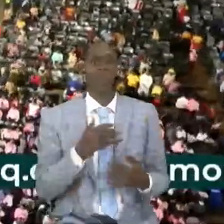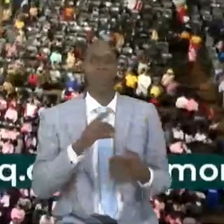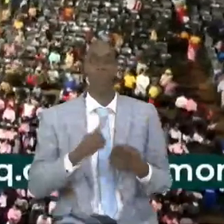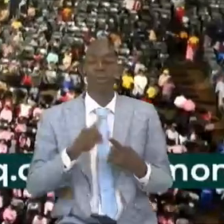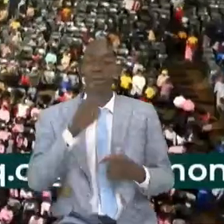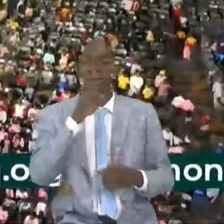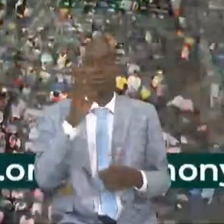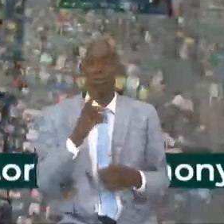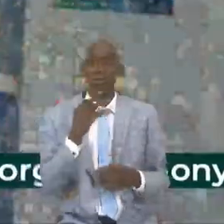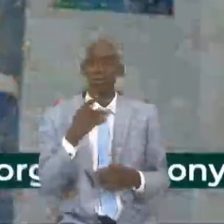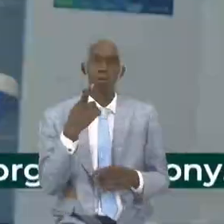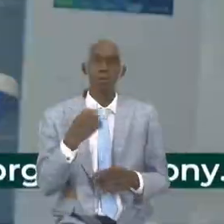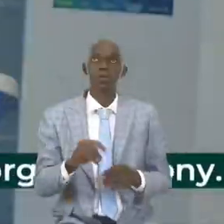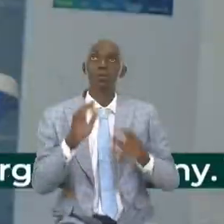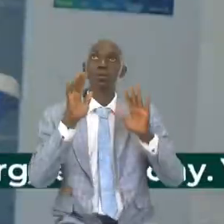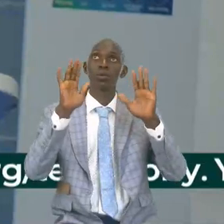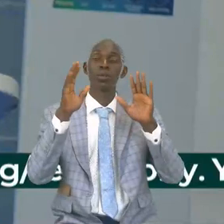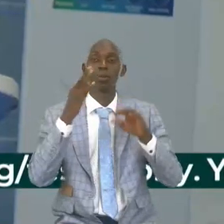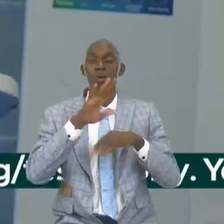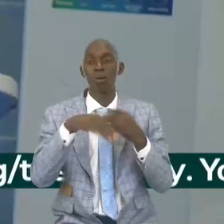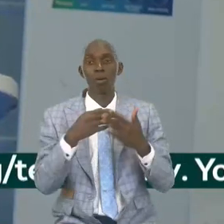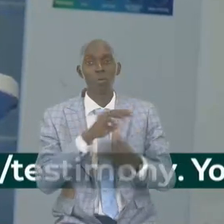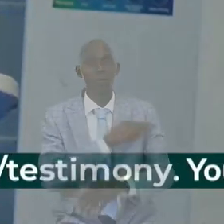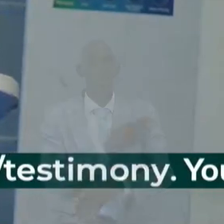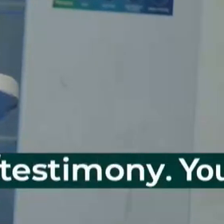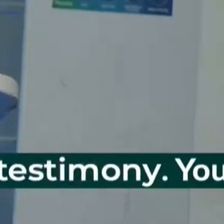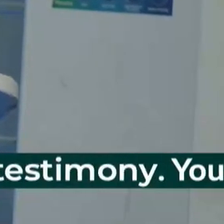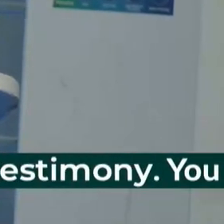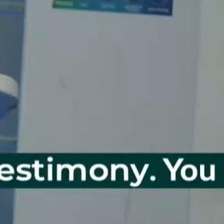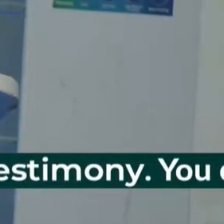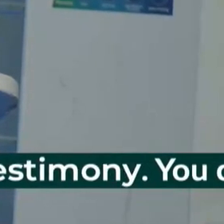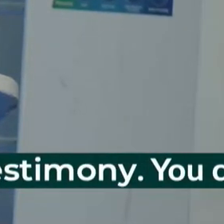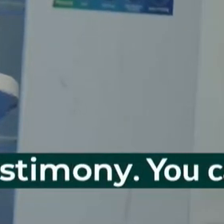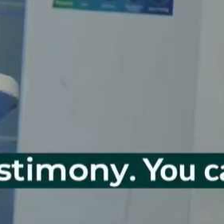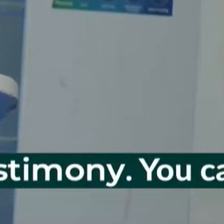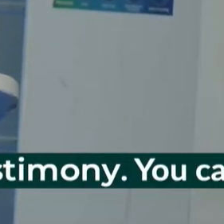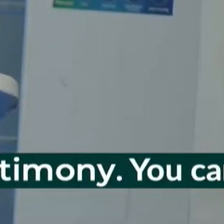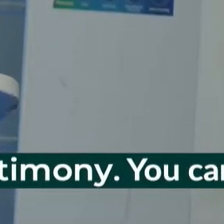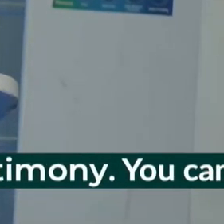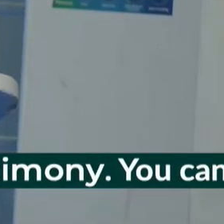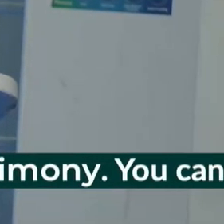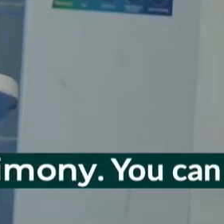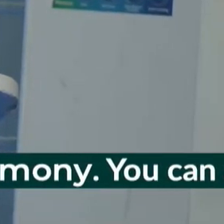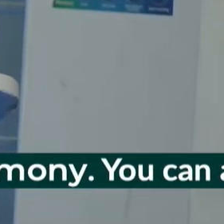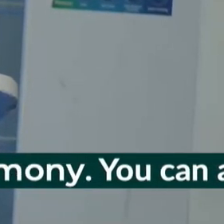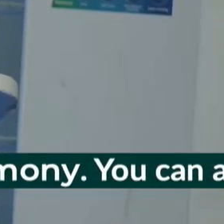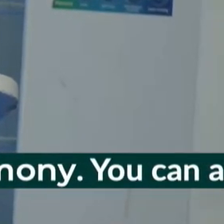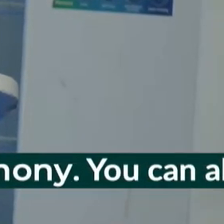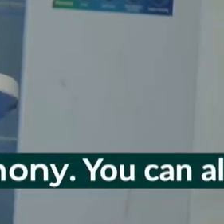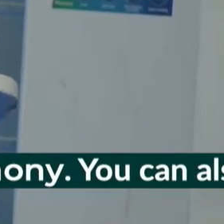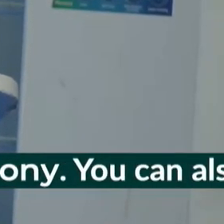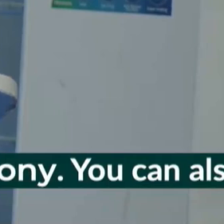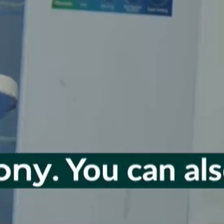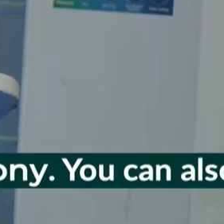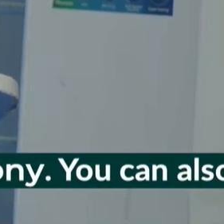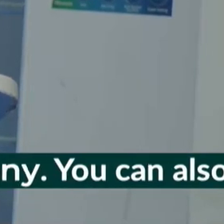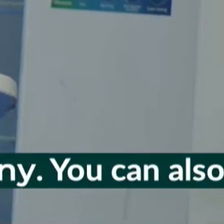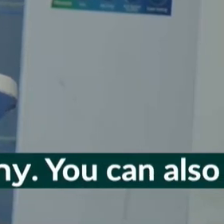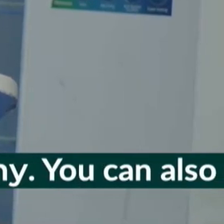des prodiges du Dieu Tout-Puissant, nous allons écouter des témoignages passés. Comme nous écoutons ces